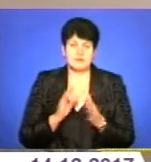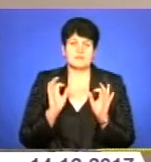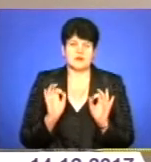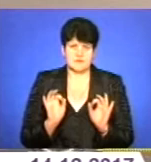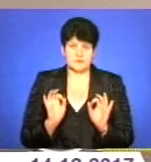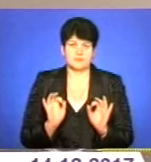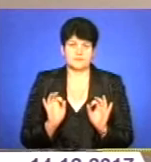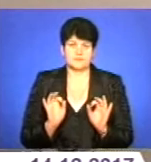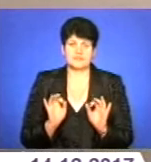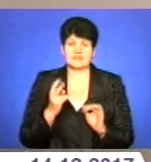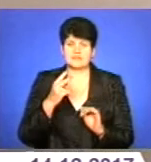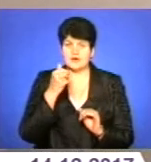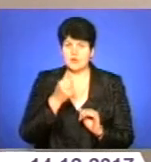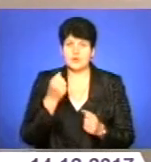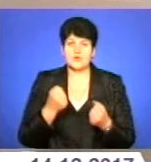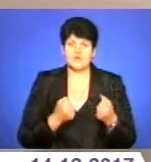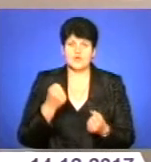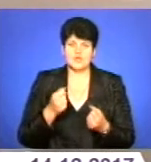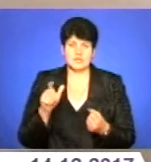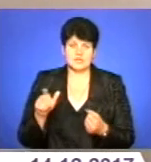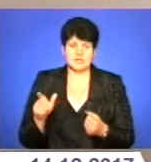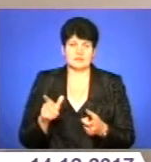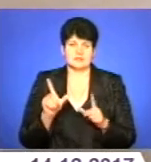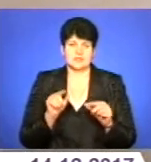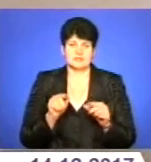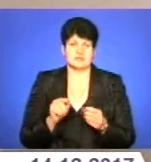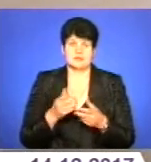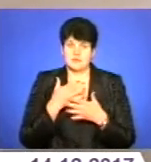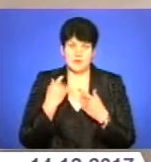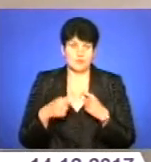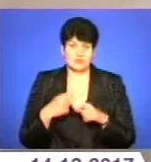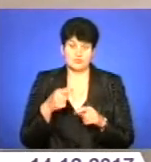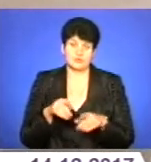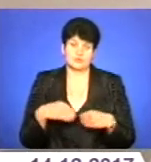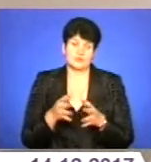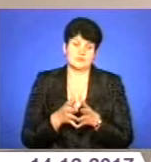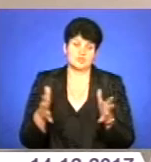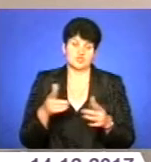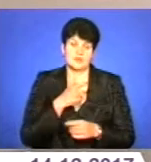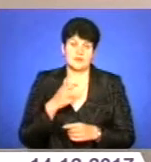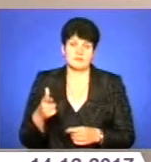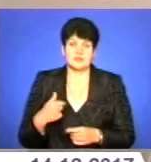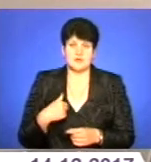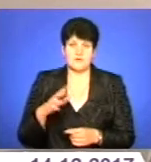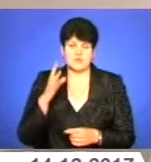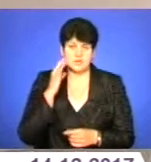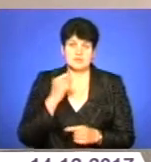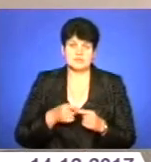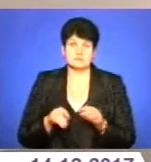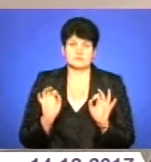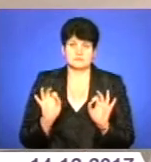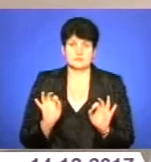що 2 роки водій буде їздити, якщо немає ніяких порушень, йому будуть видавати вже на більше. Ну, я вважаю, це